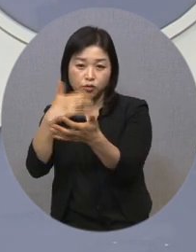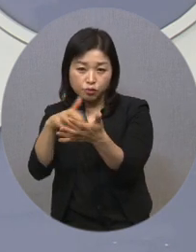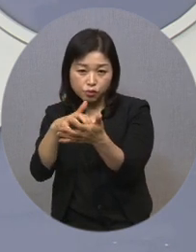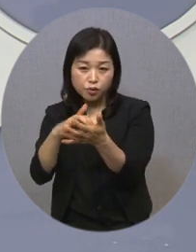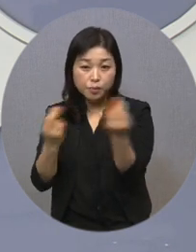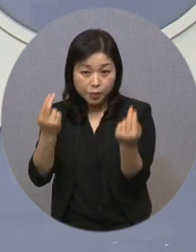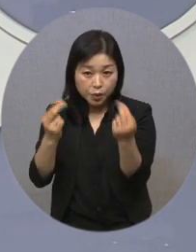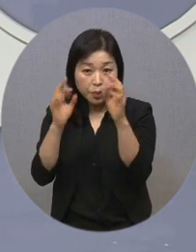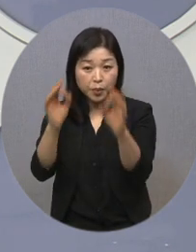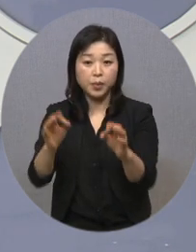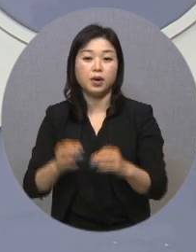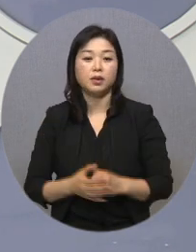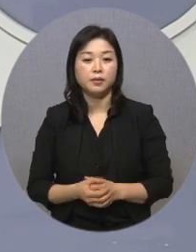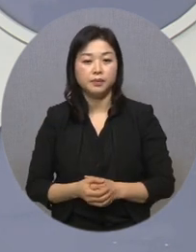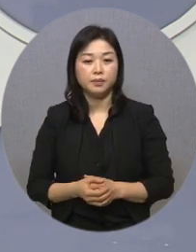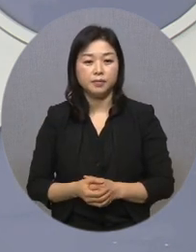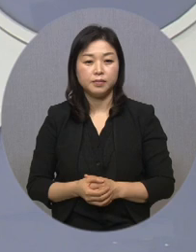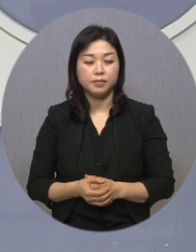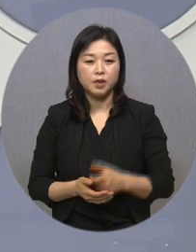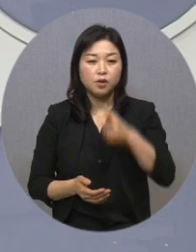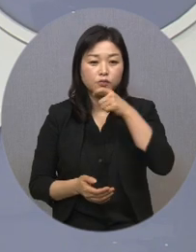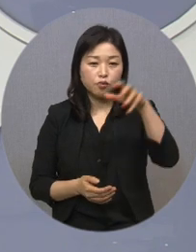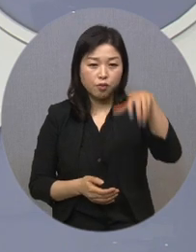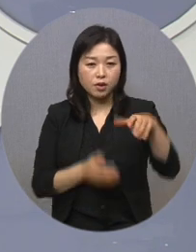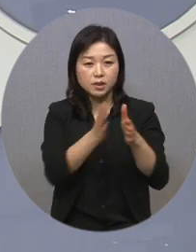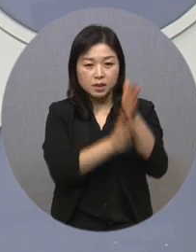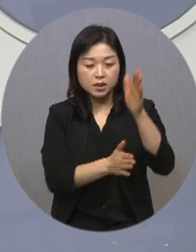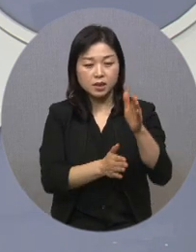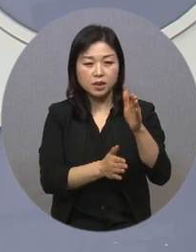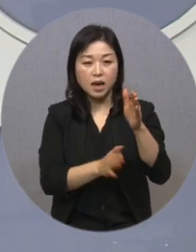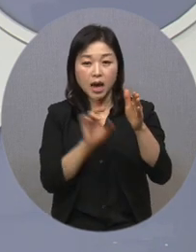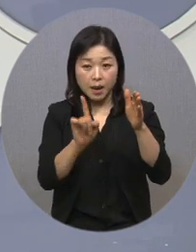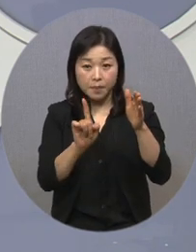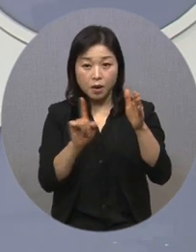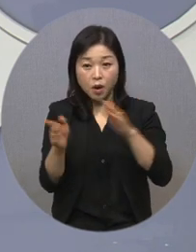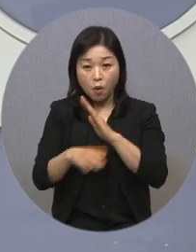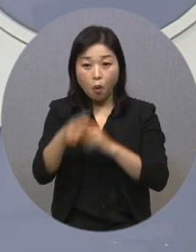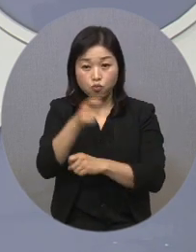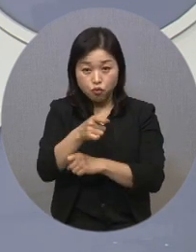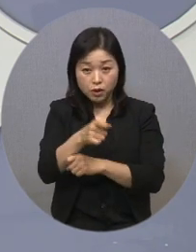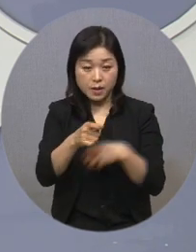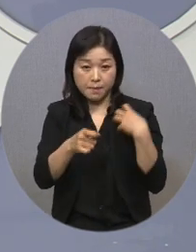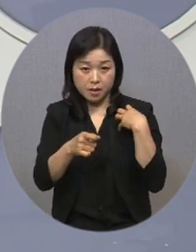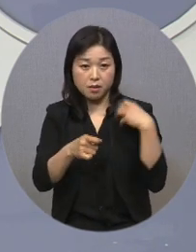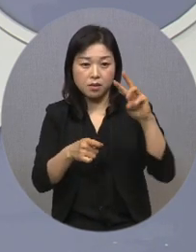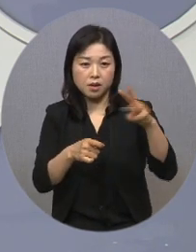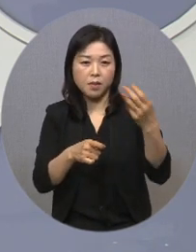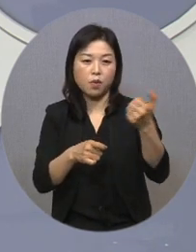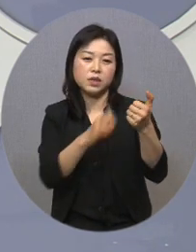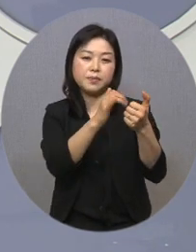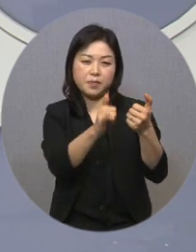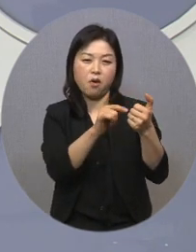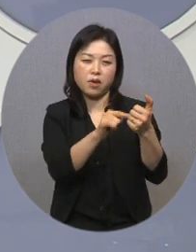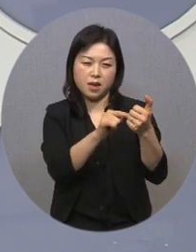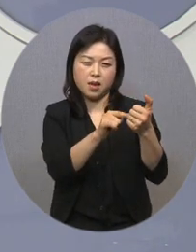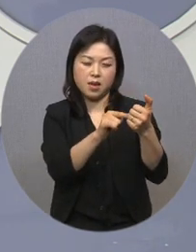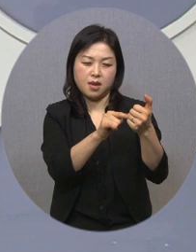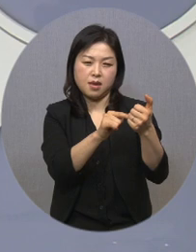비교한다라고 하면 수원시는 350명, 한 명의 공무원이 350명의